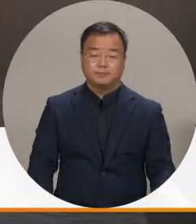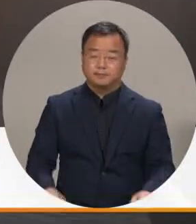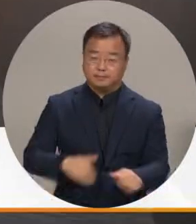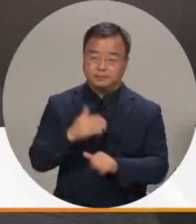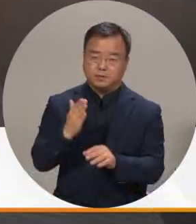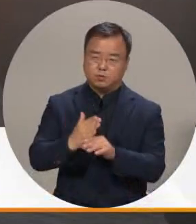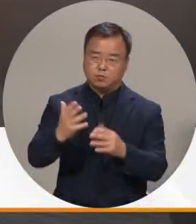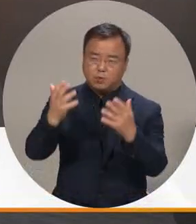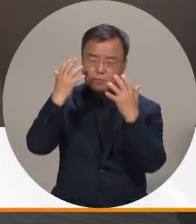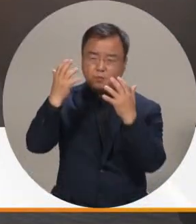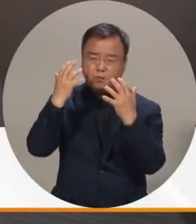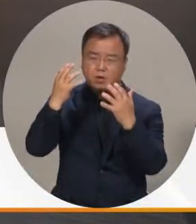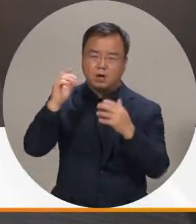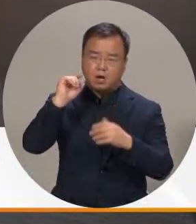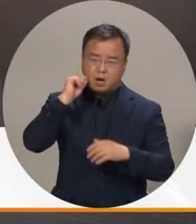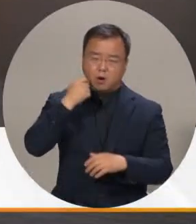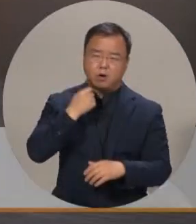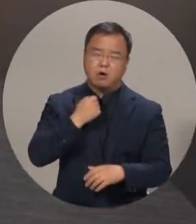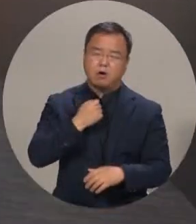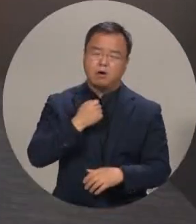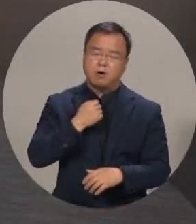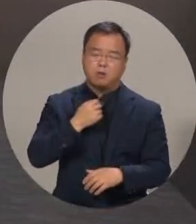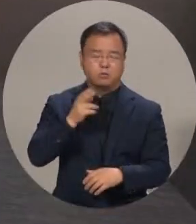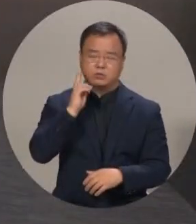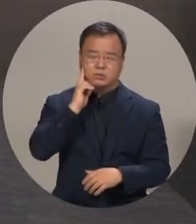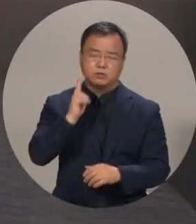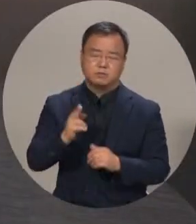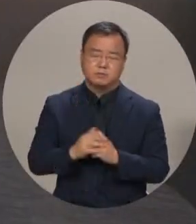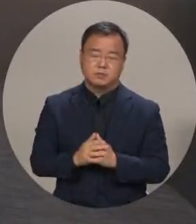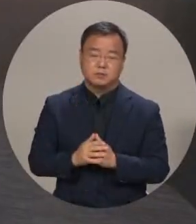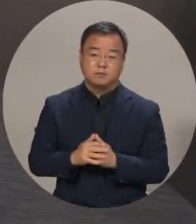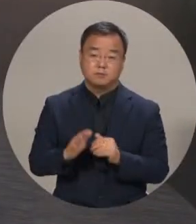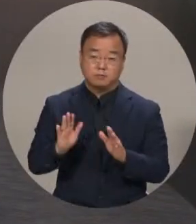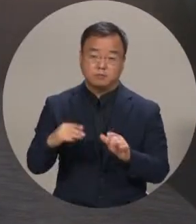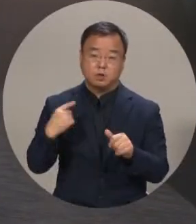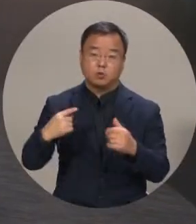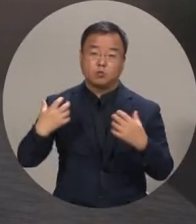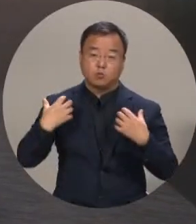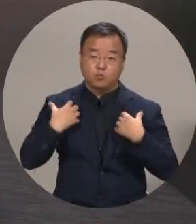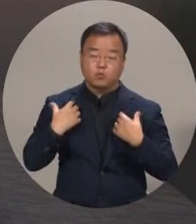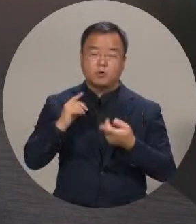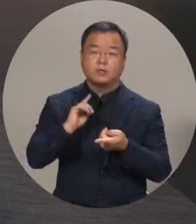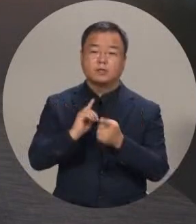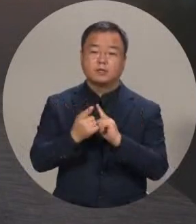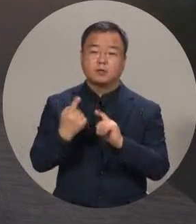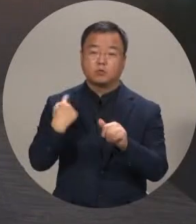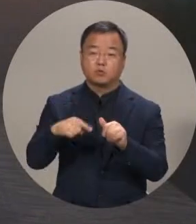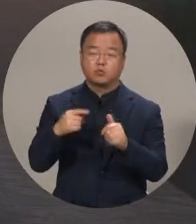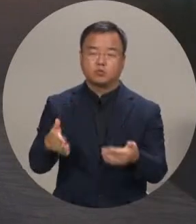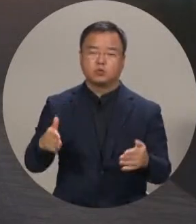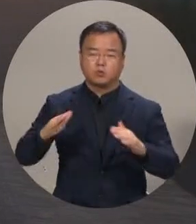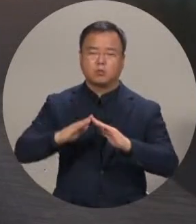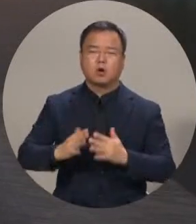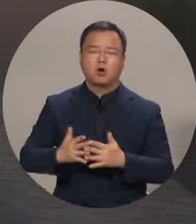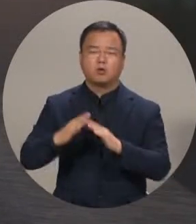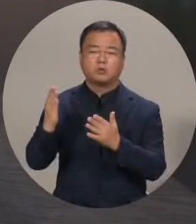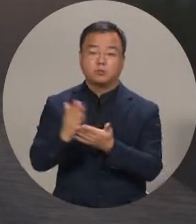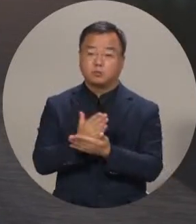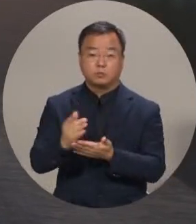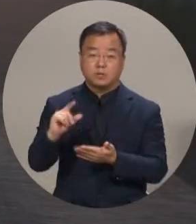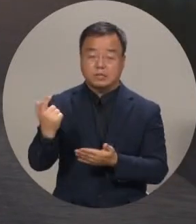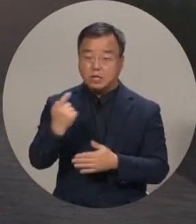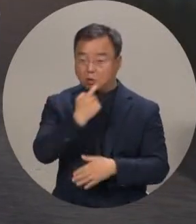현장에 고충이 상당할 것 같은데요 그동안 교육부도이 대한교육 기반의 건축물 용도를 구분하지 않고 최소한의